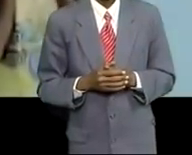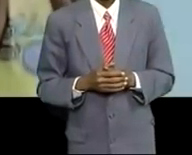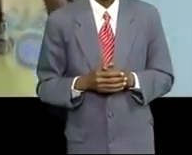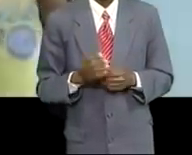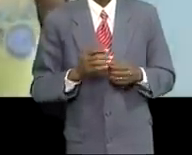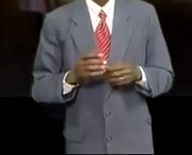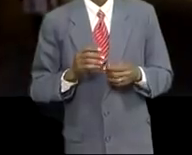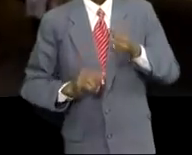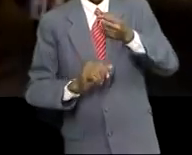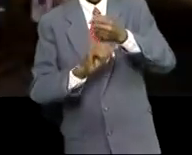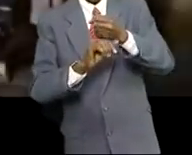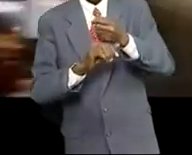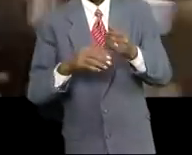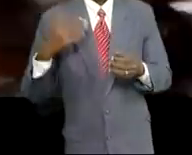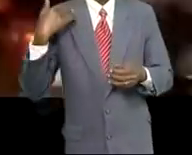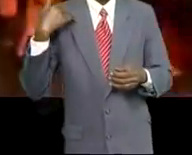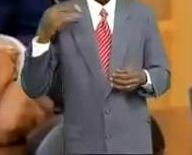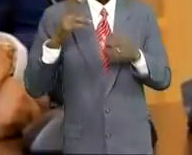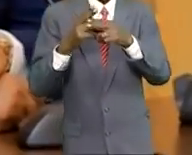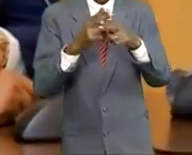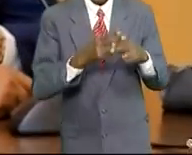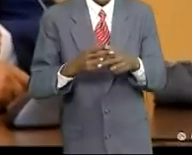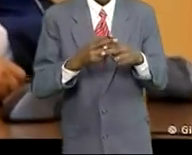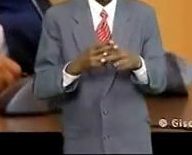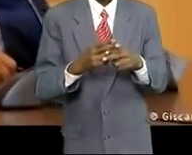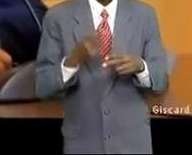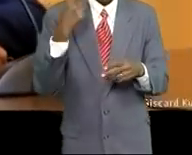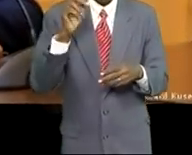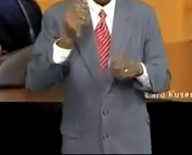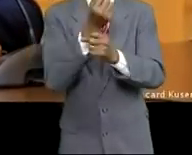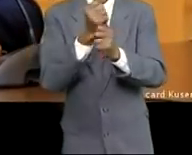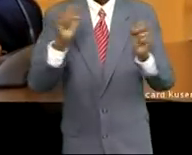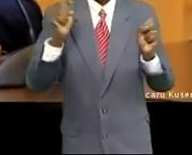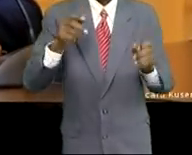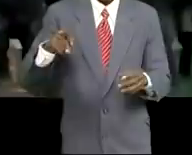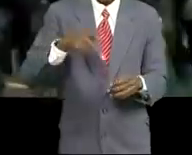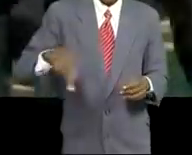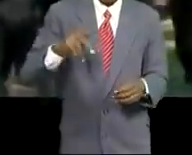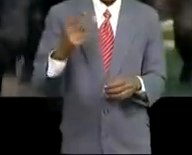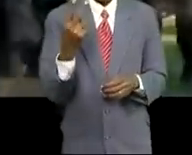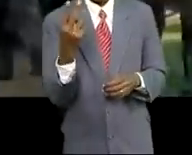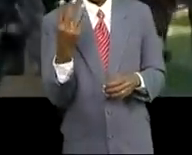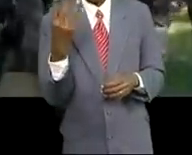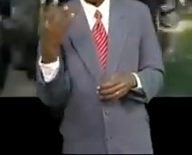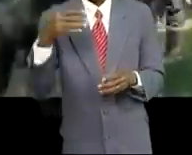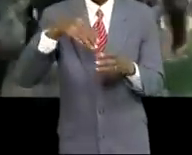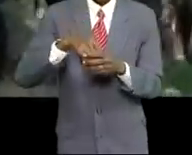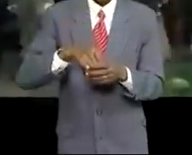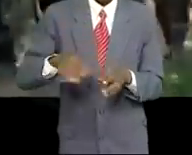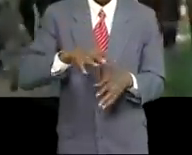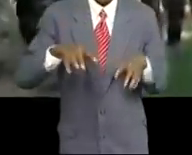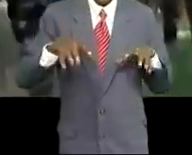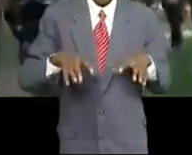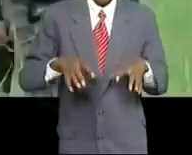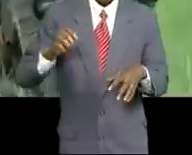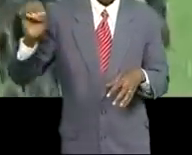siège décrété dans quelques coins du pays par le président de la République, Félix Antoine Tshisekedi Tshilombo, et aussi soutenir les